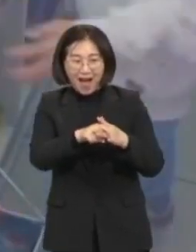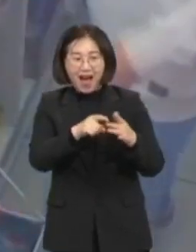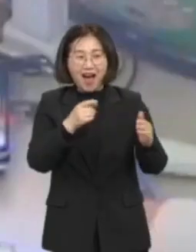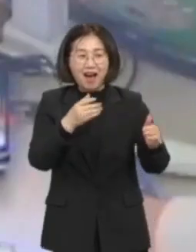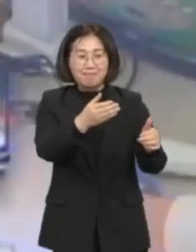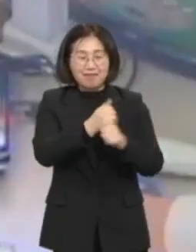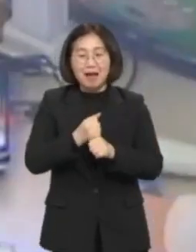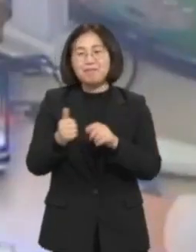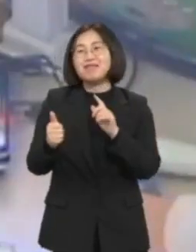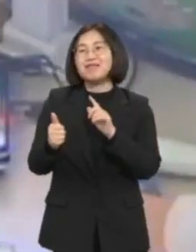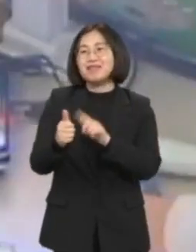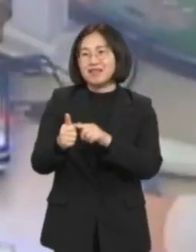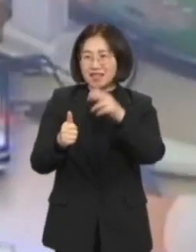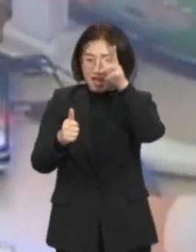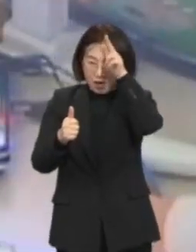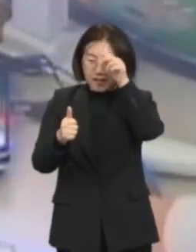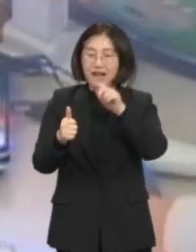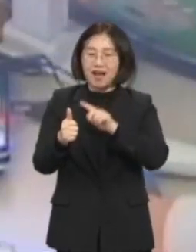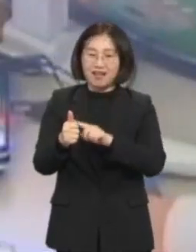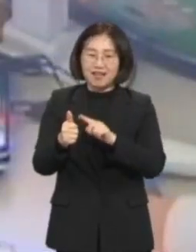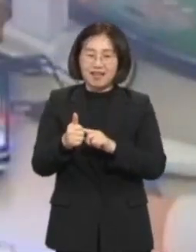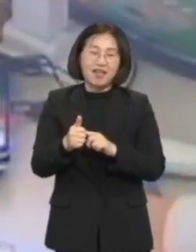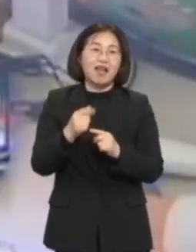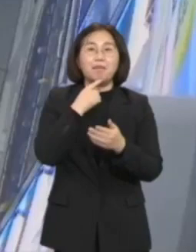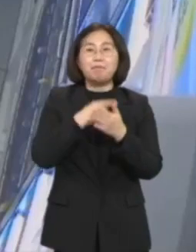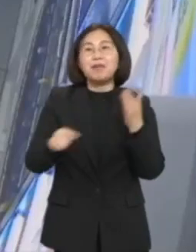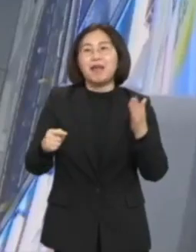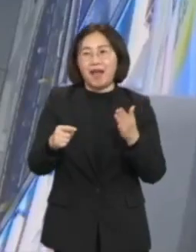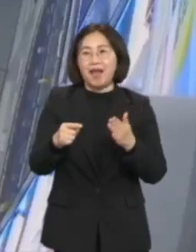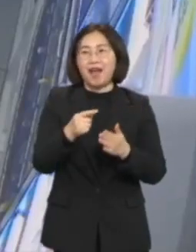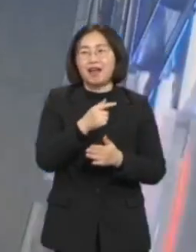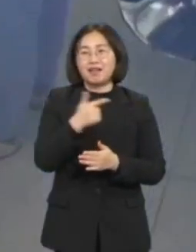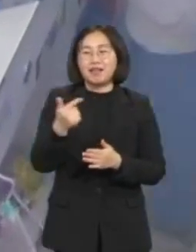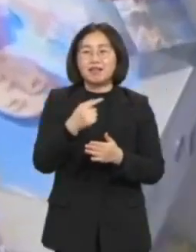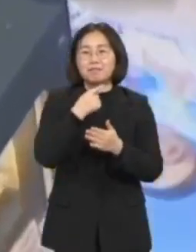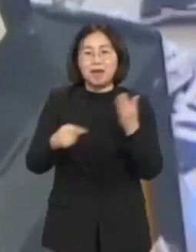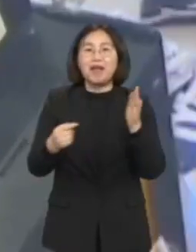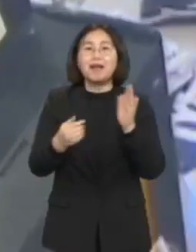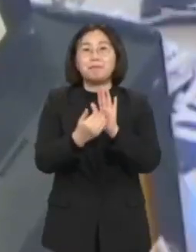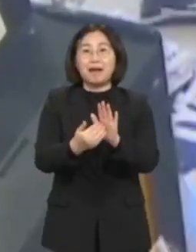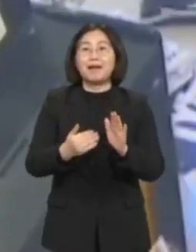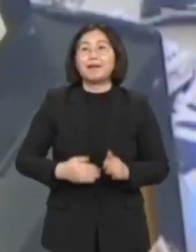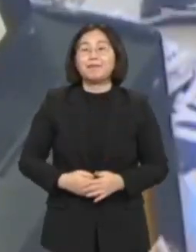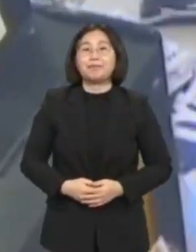신용카드 무단 사용에 따른 더 큰 피해를 막았습니다. TJB 이수복입니다.